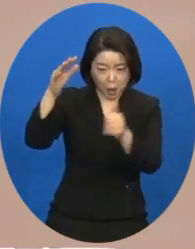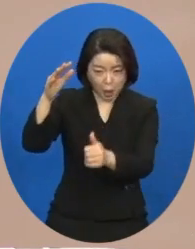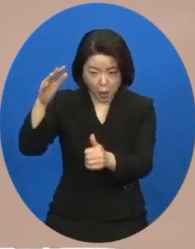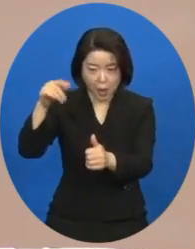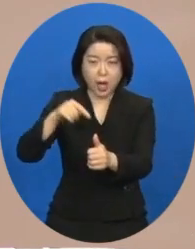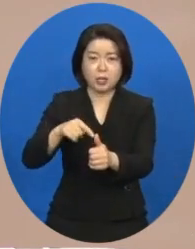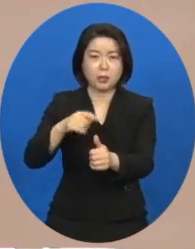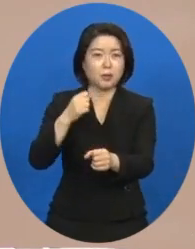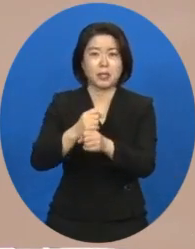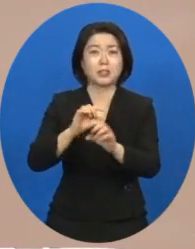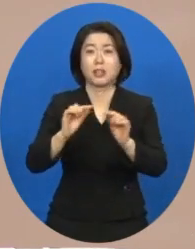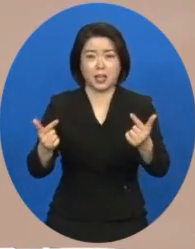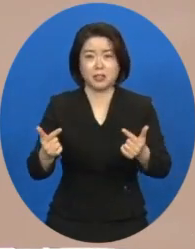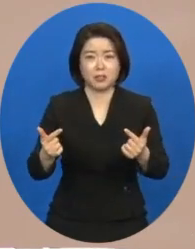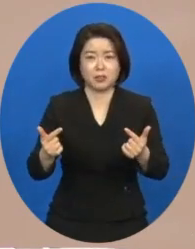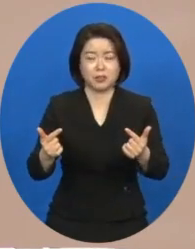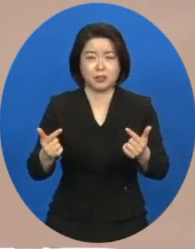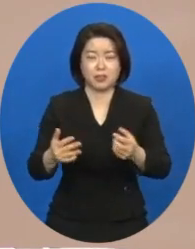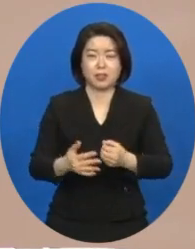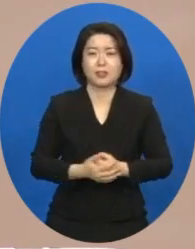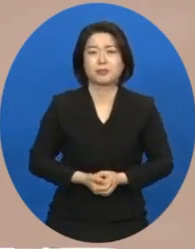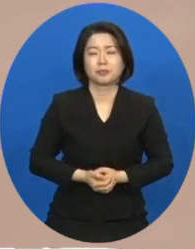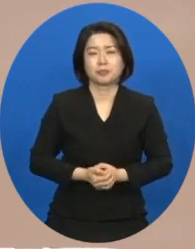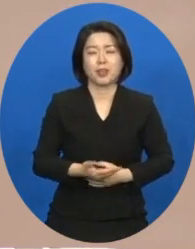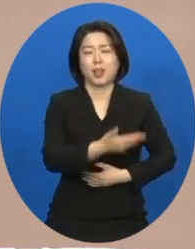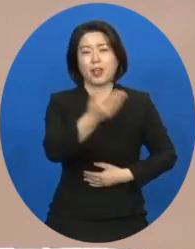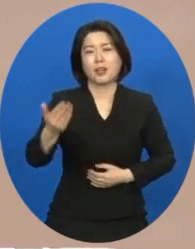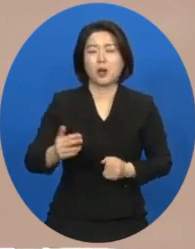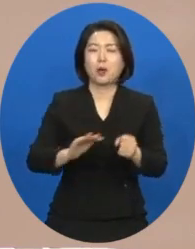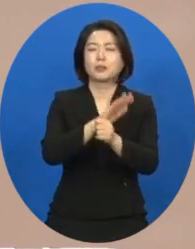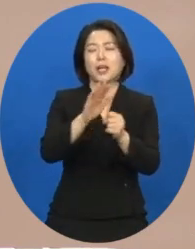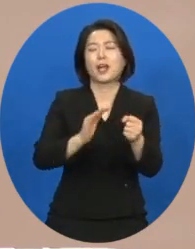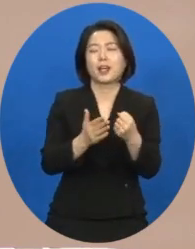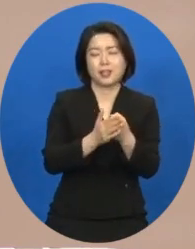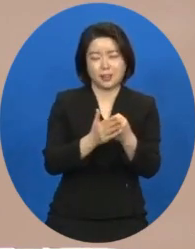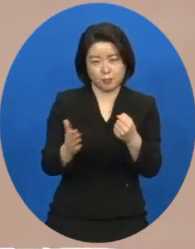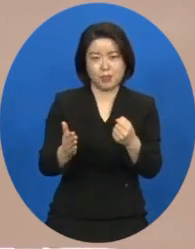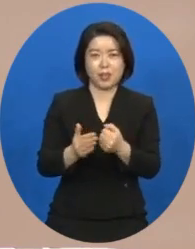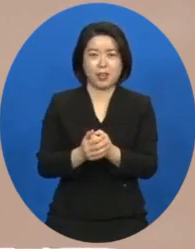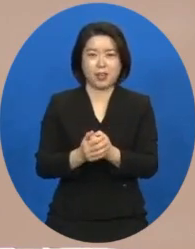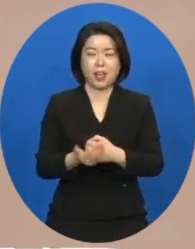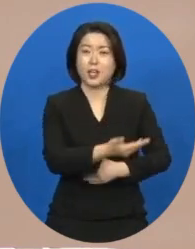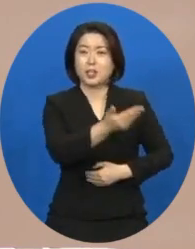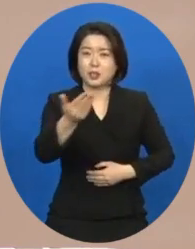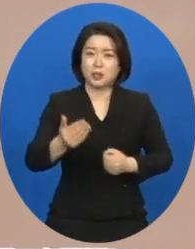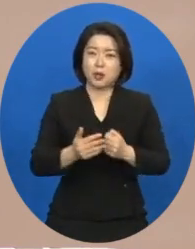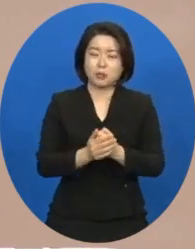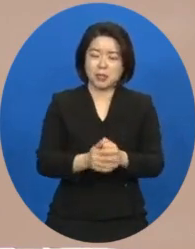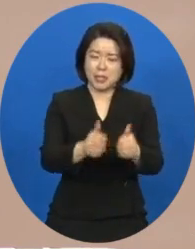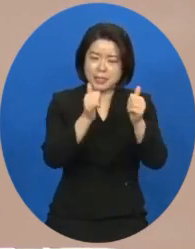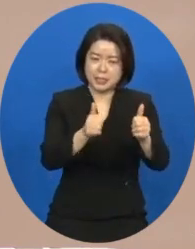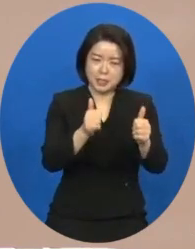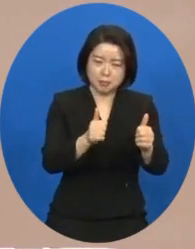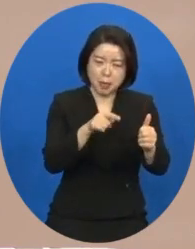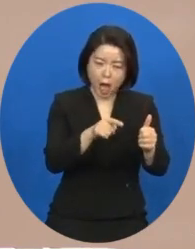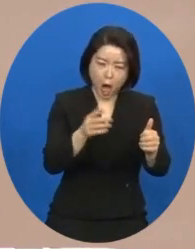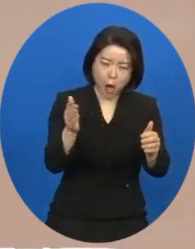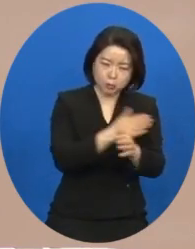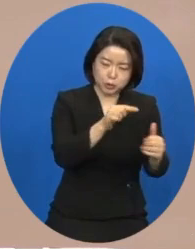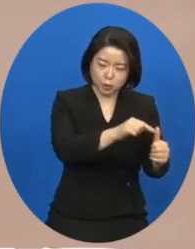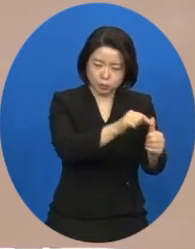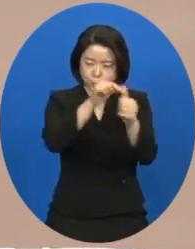게 아닙니다. 여러분을 사랑하시기 때문에, 여러분을 심판에서